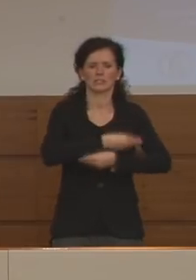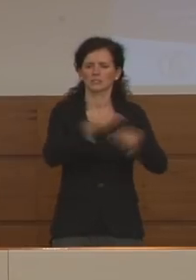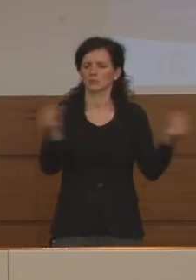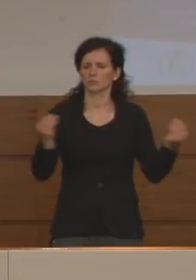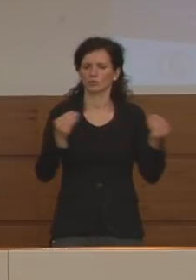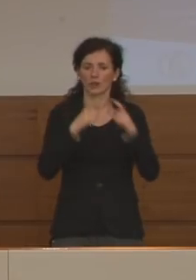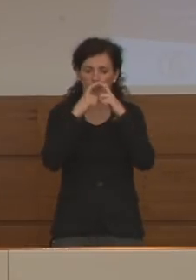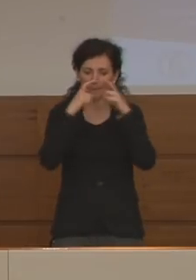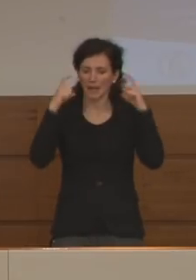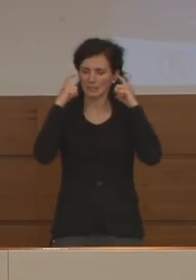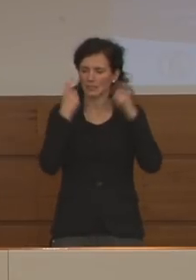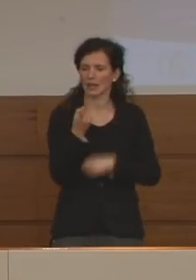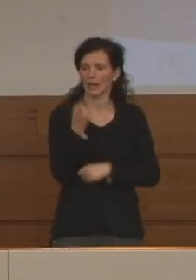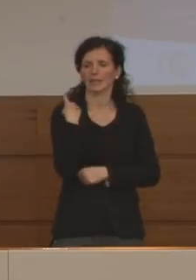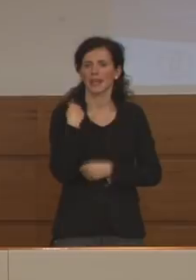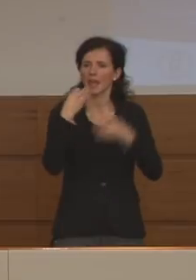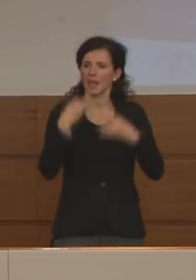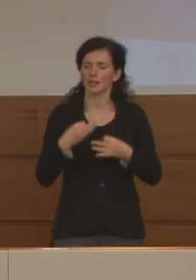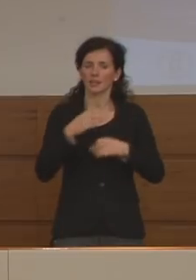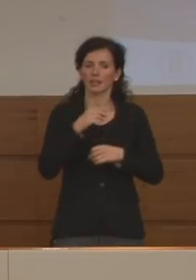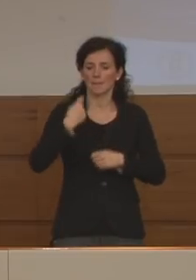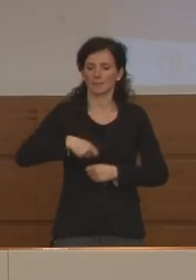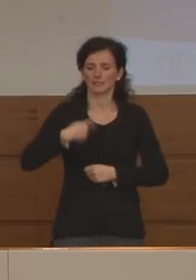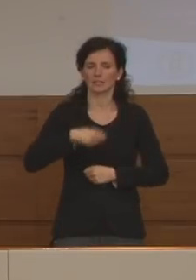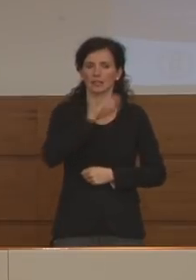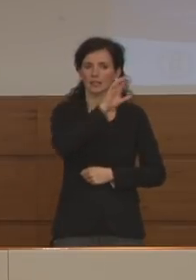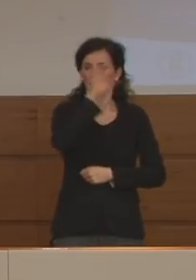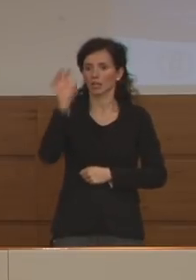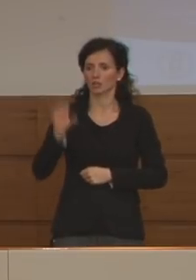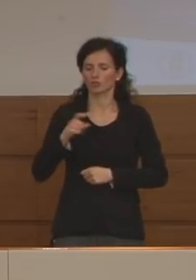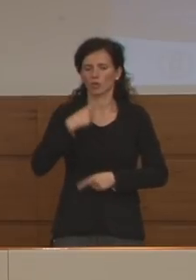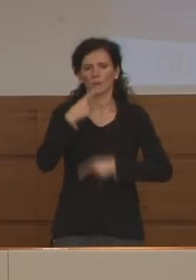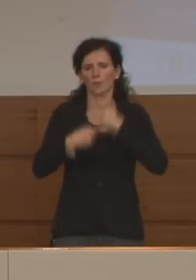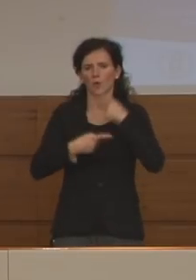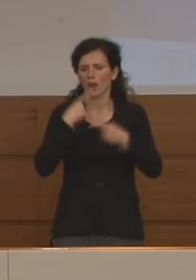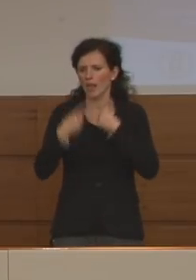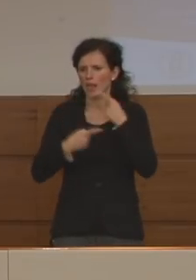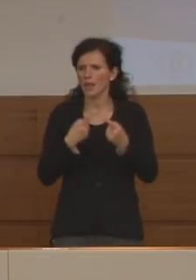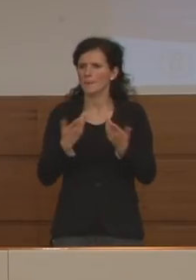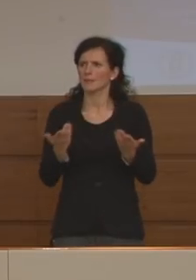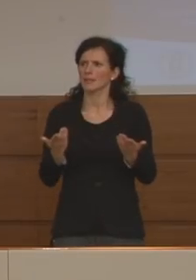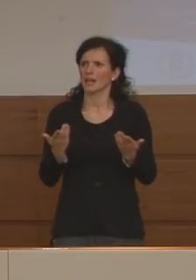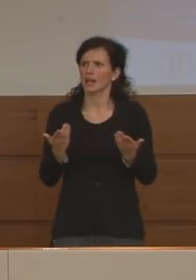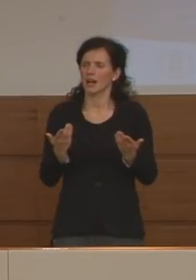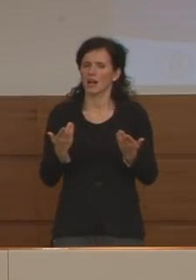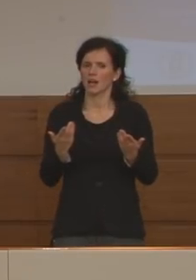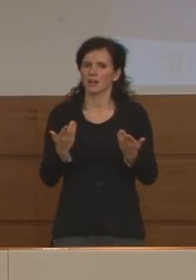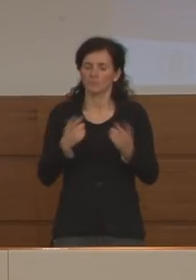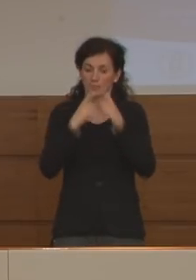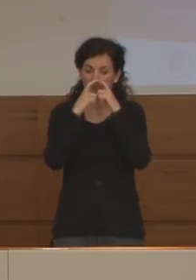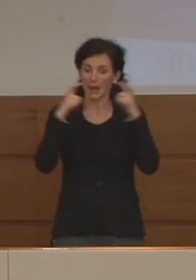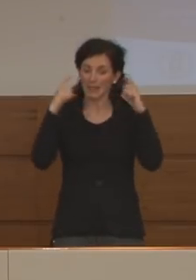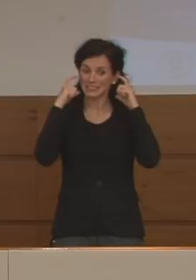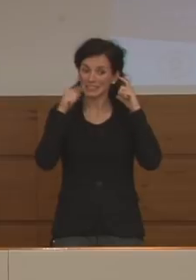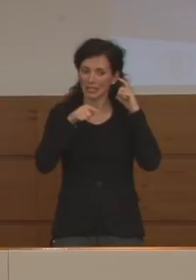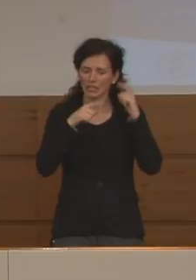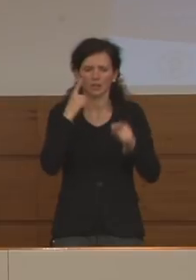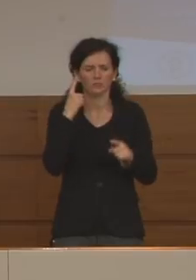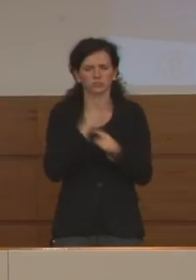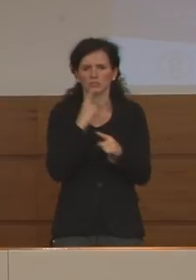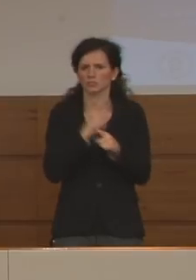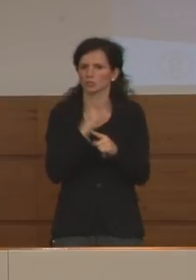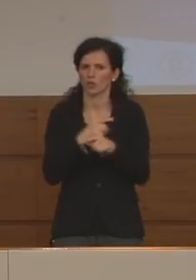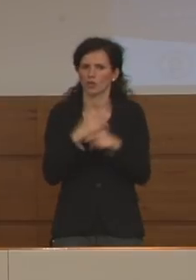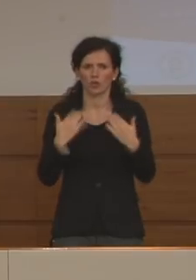ieri da parte di alcuni presidenti delle regioni sul fatto del di un fabbisogno appunto non